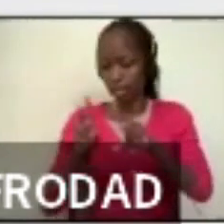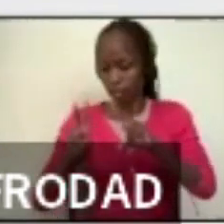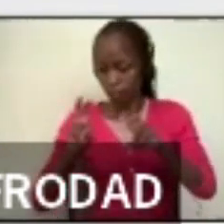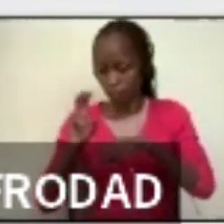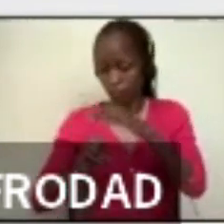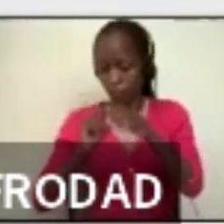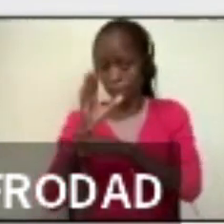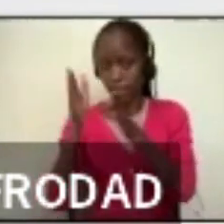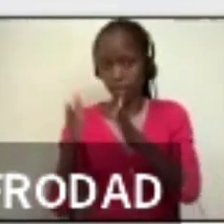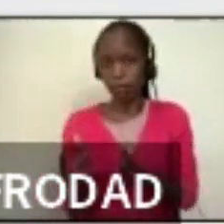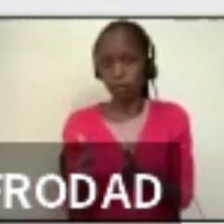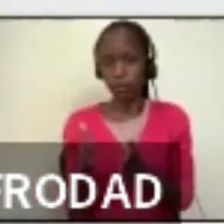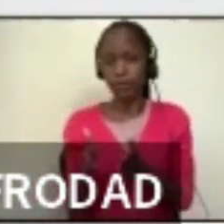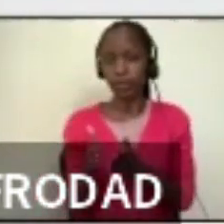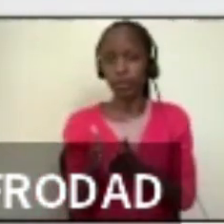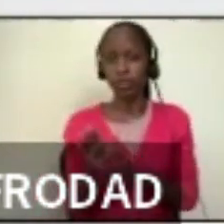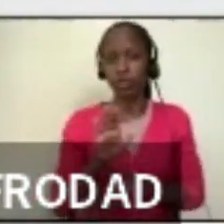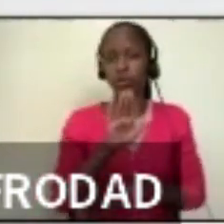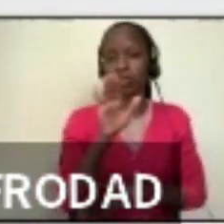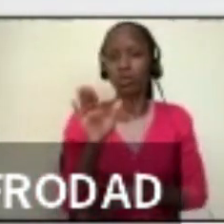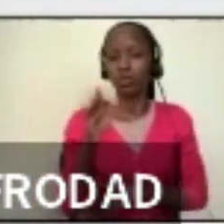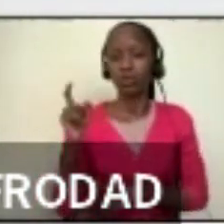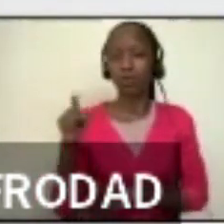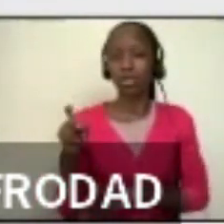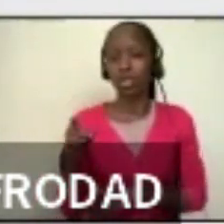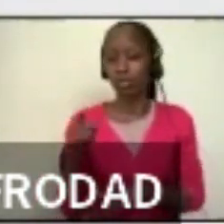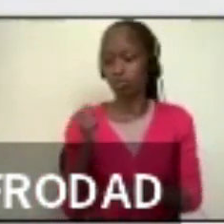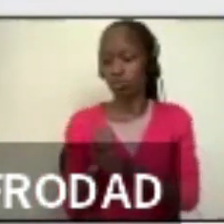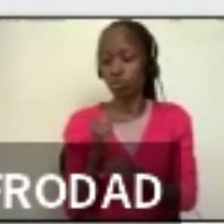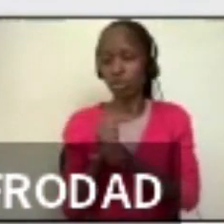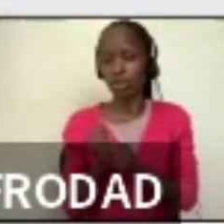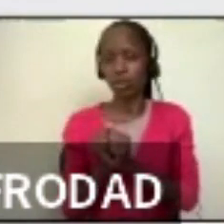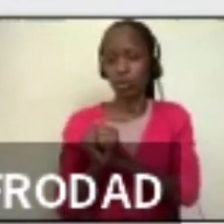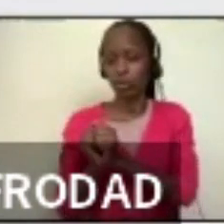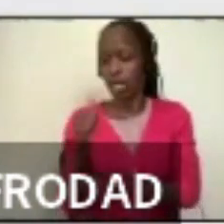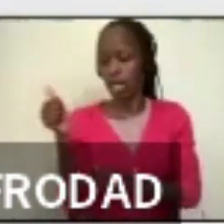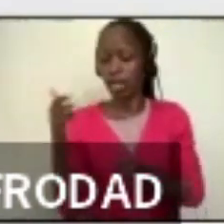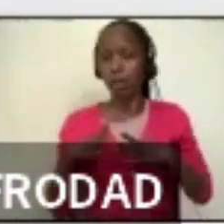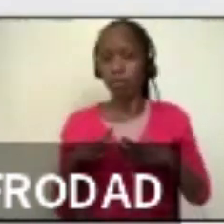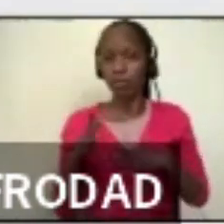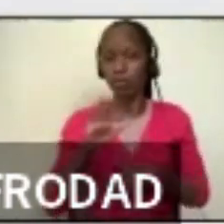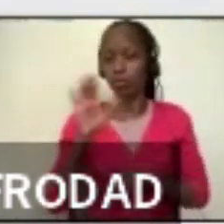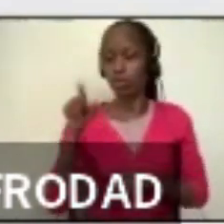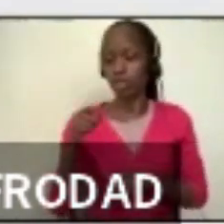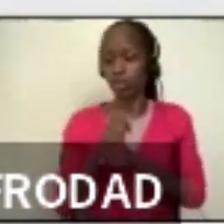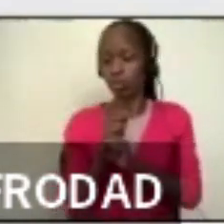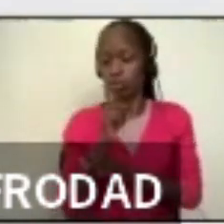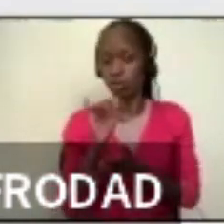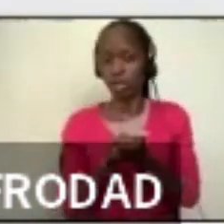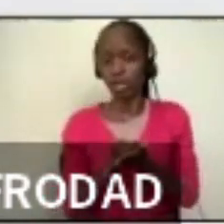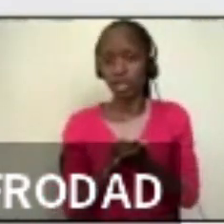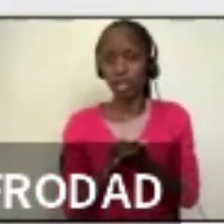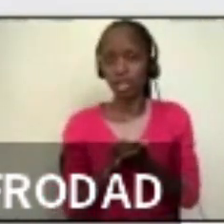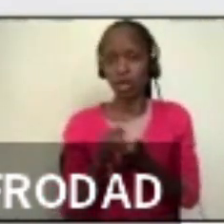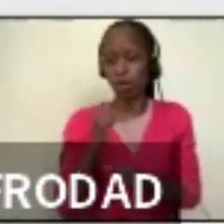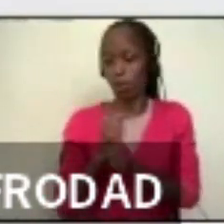motivation de ne pas être seul. C'est ça aussi qui nous permet de sécuriser notre travail, d'avoir un binôme à qui